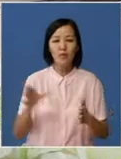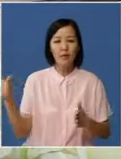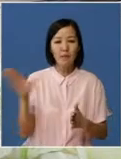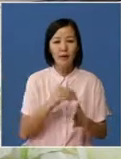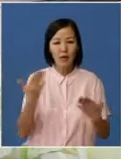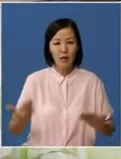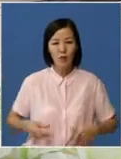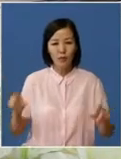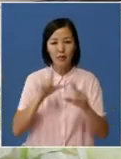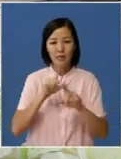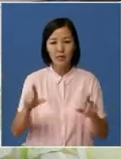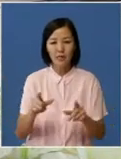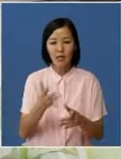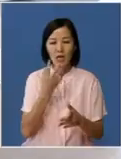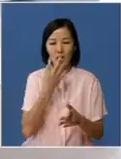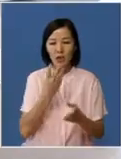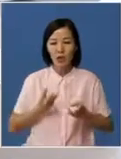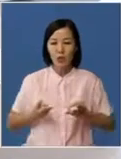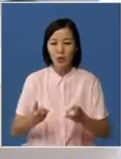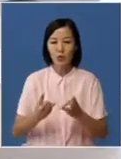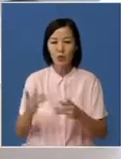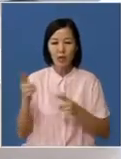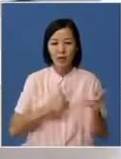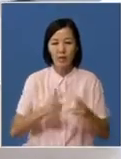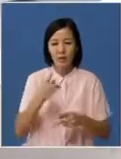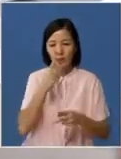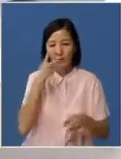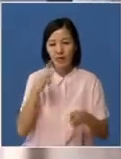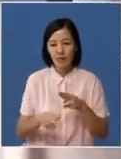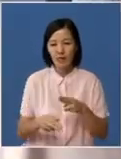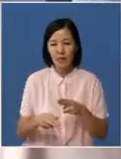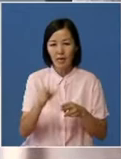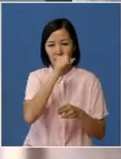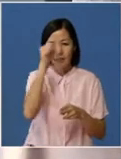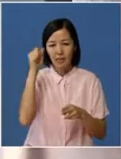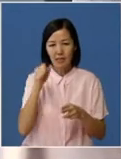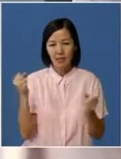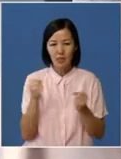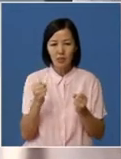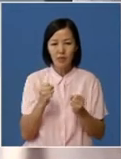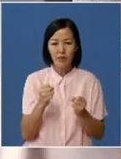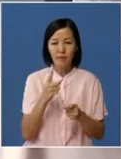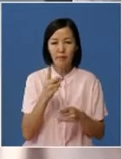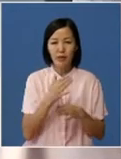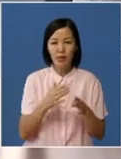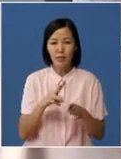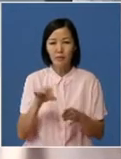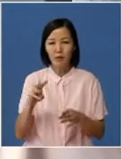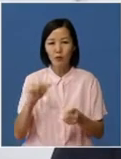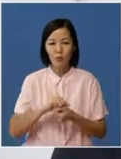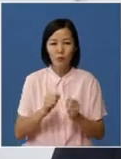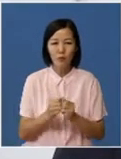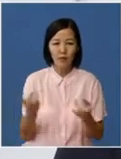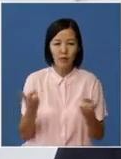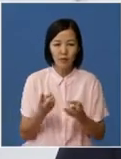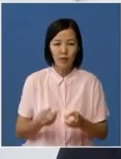әлеуметтік нысанда жылыту маусымына дайындық аяқталуға жақын. Жалпы қыстан қысылмай шығу үшін өңірімізге 1,5 миллион тонна көмір қажет.